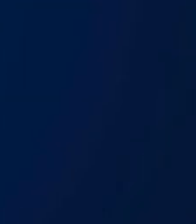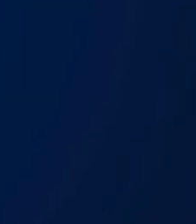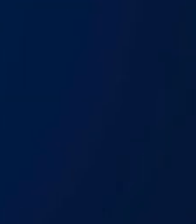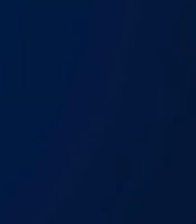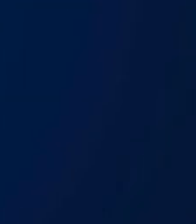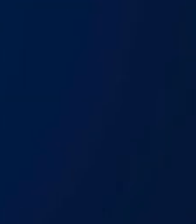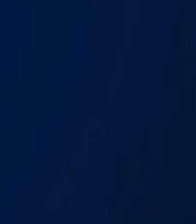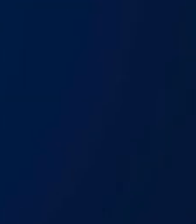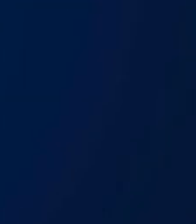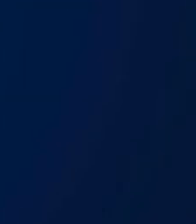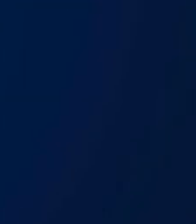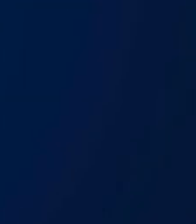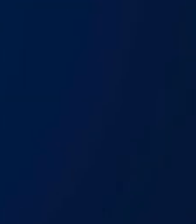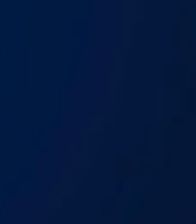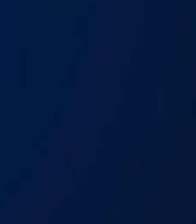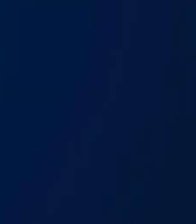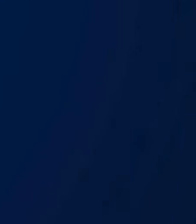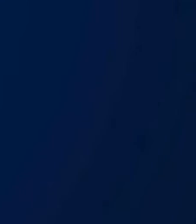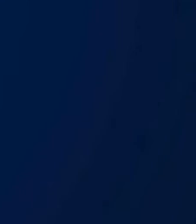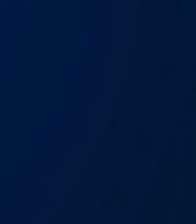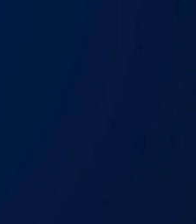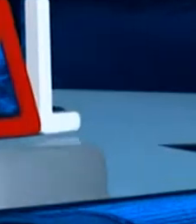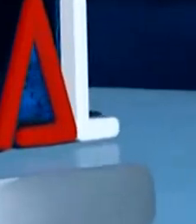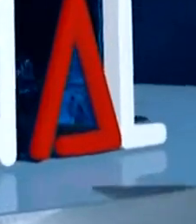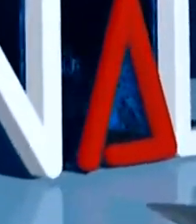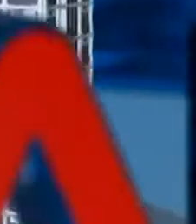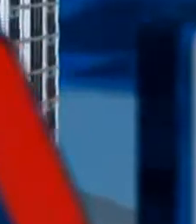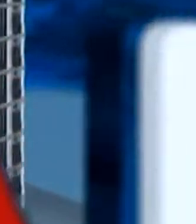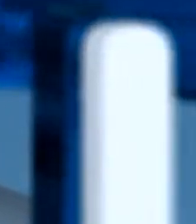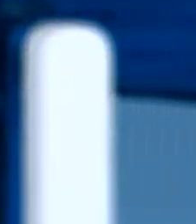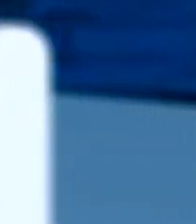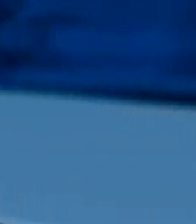Atenție! Emisiune dedicată și persoanelor cu deficiențe de auz.